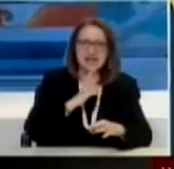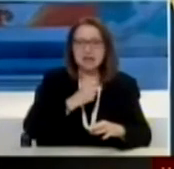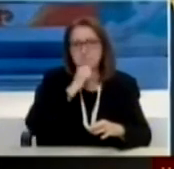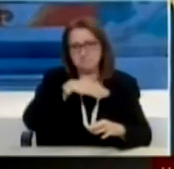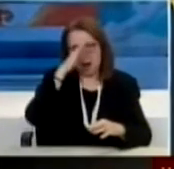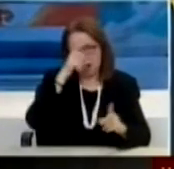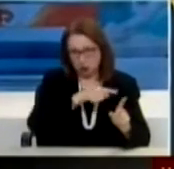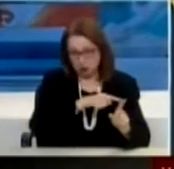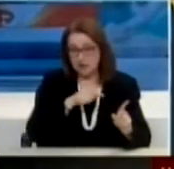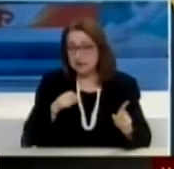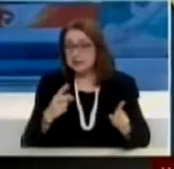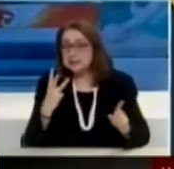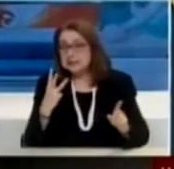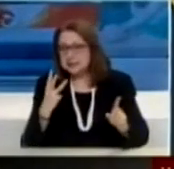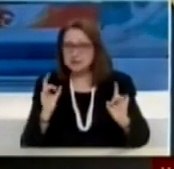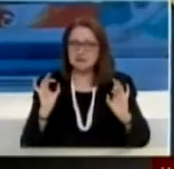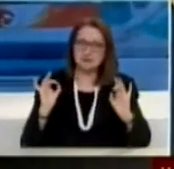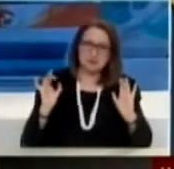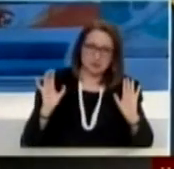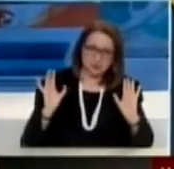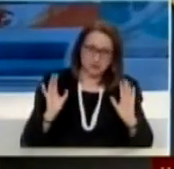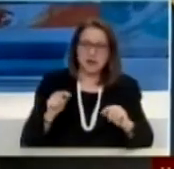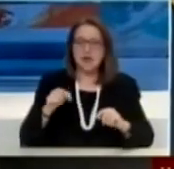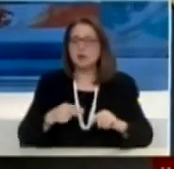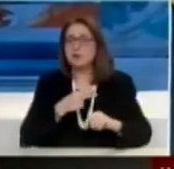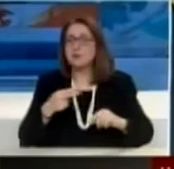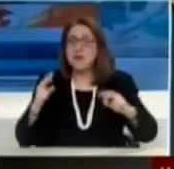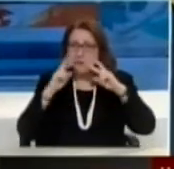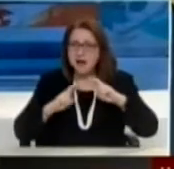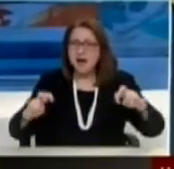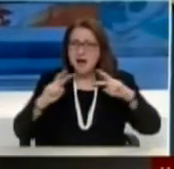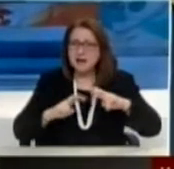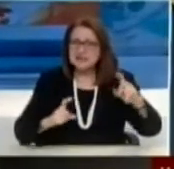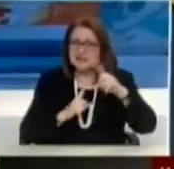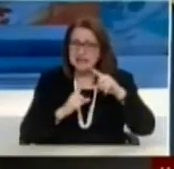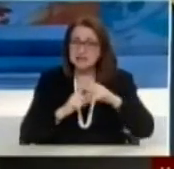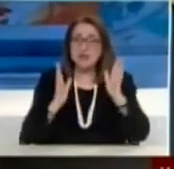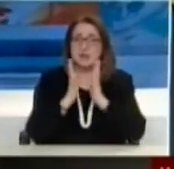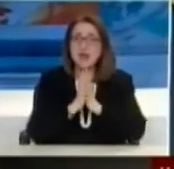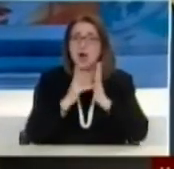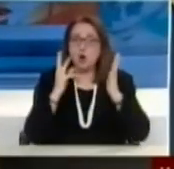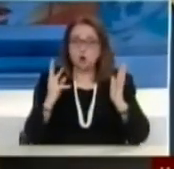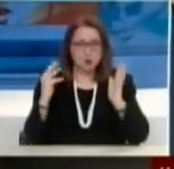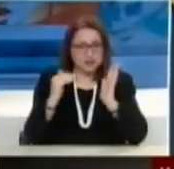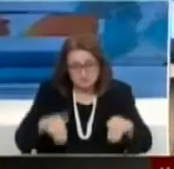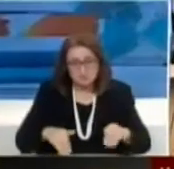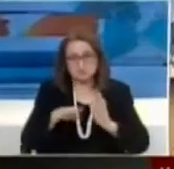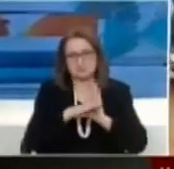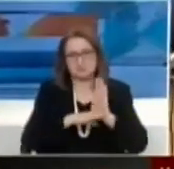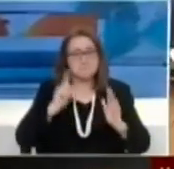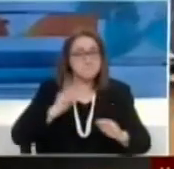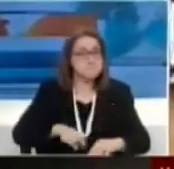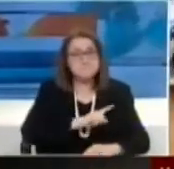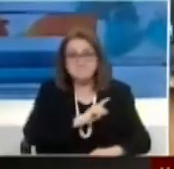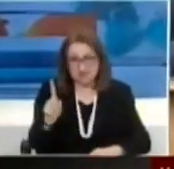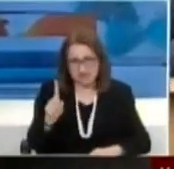ετών και άνω. Σχετικά με τον εργαστηριακό έλεγχο, έχουν διενεργηθεί ως σήμερα 18.844 τεστ. Οι